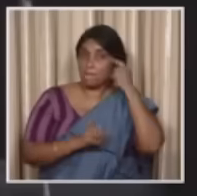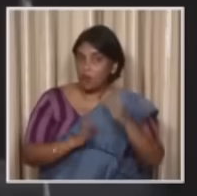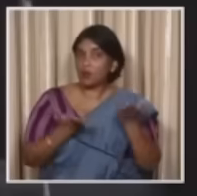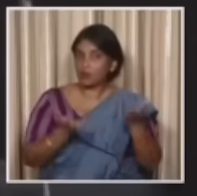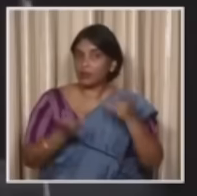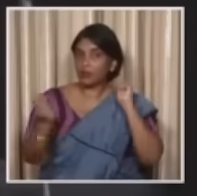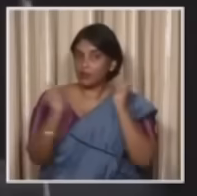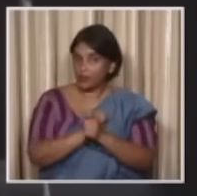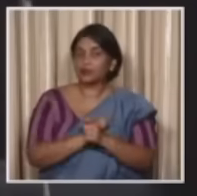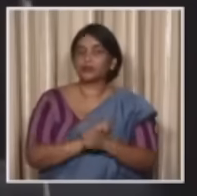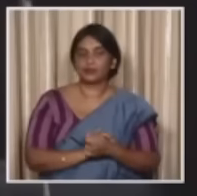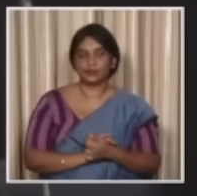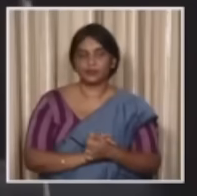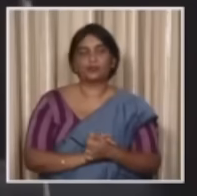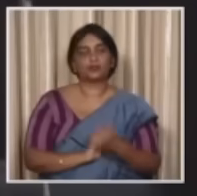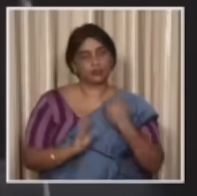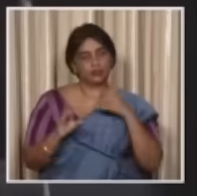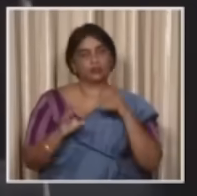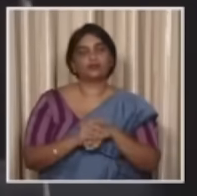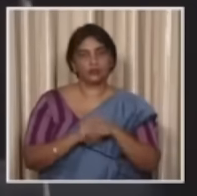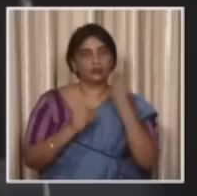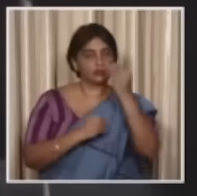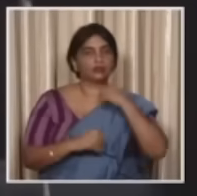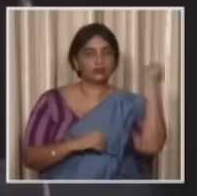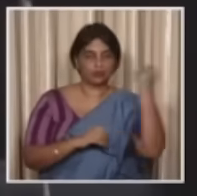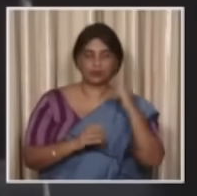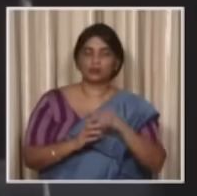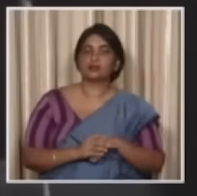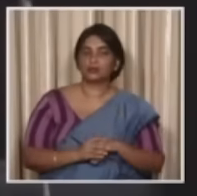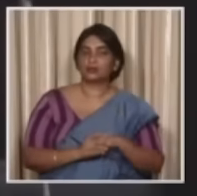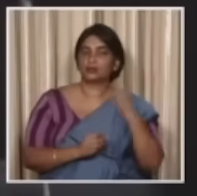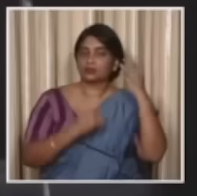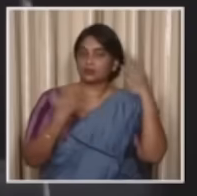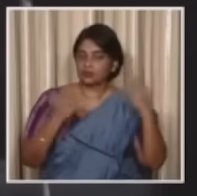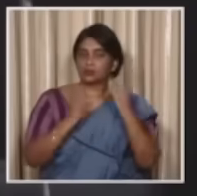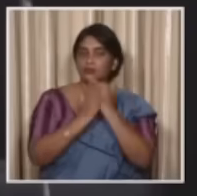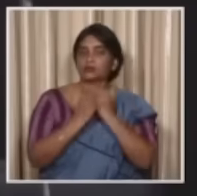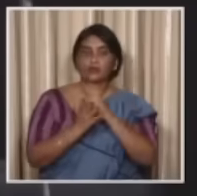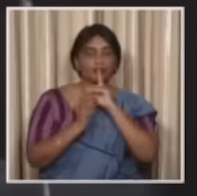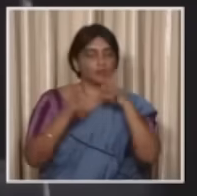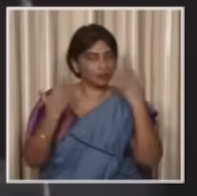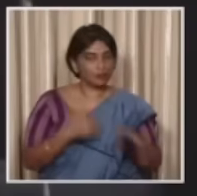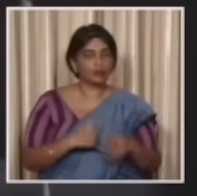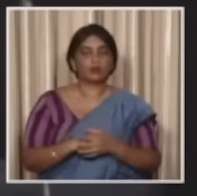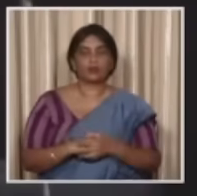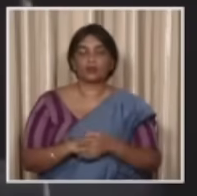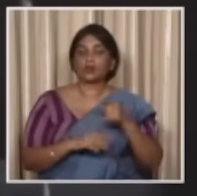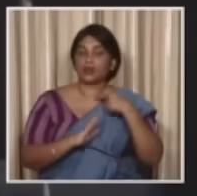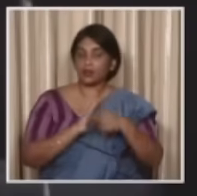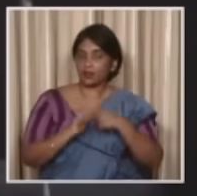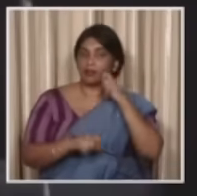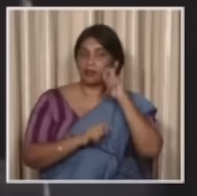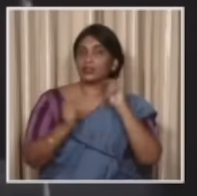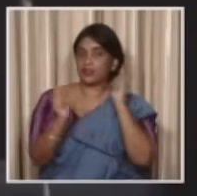බලාපොරොත්තු වෙන වෙනස කියලා අහනවා. මමත් හිටියේ බඩු බෙදෙන රැස්වීමක. බඩු බෙදලා බඩු ලයිස්තුව කියවල ඉවරලා අහනවා මේ රටේ